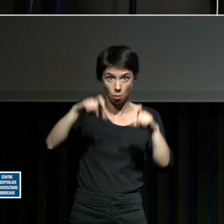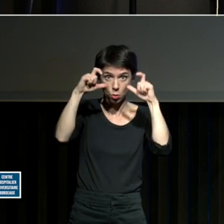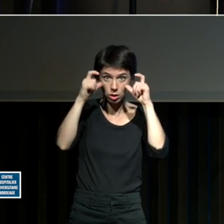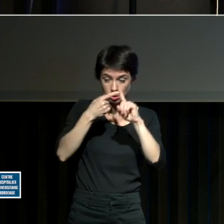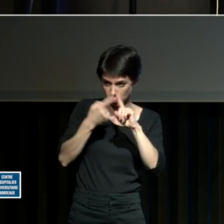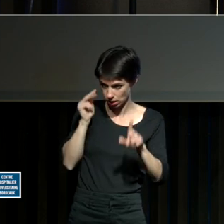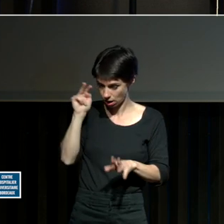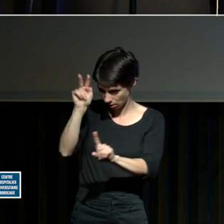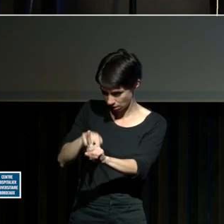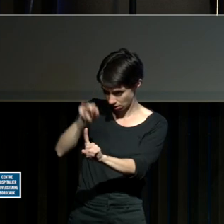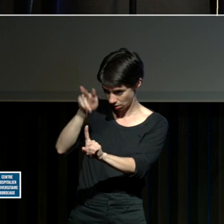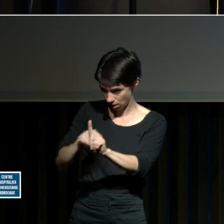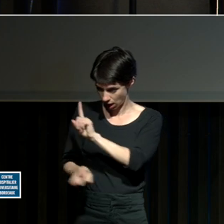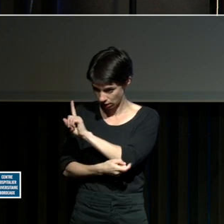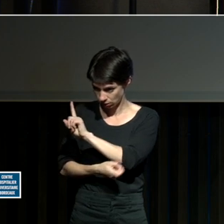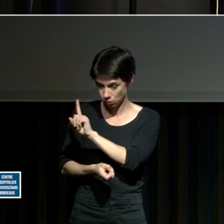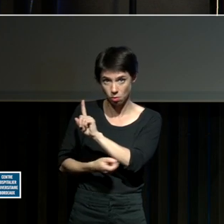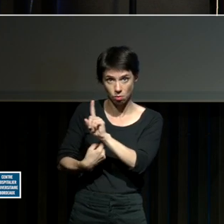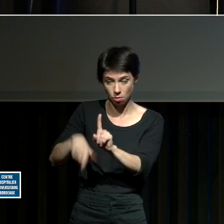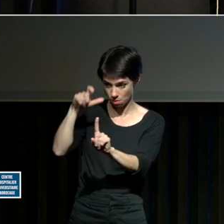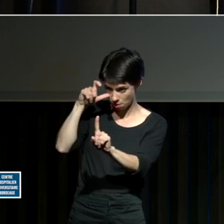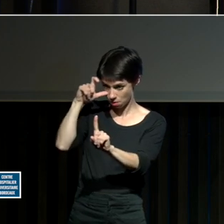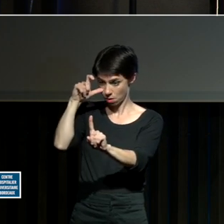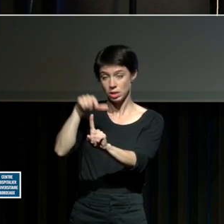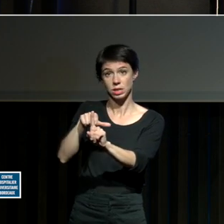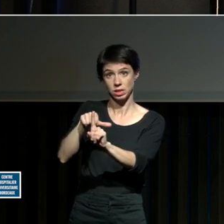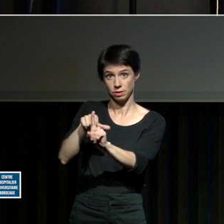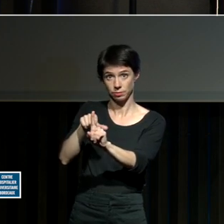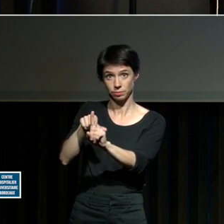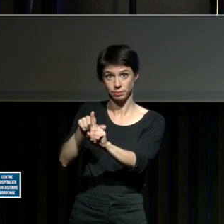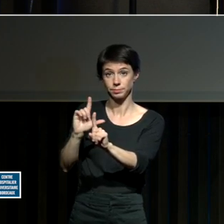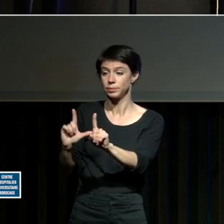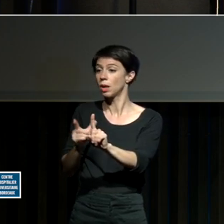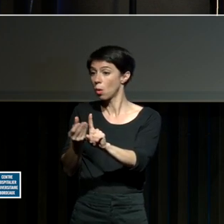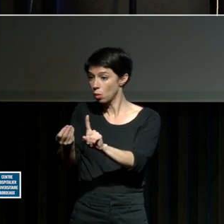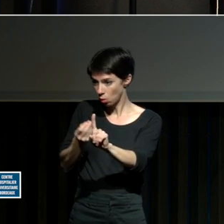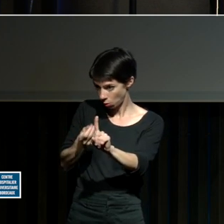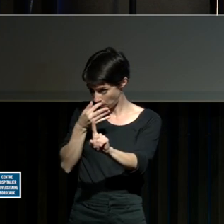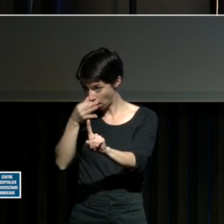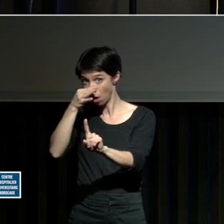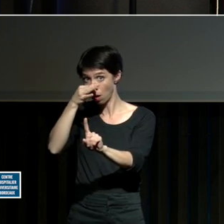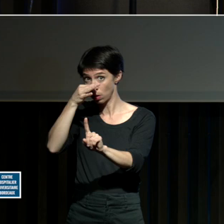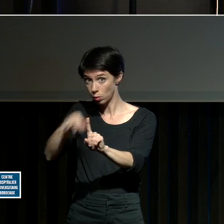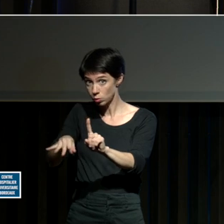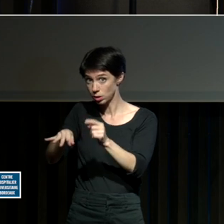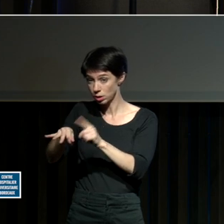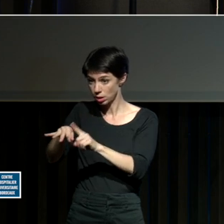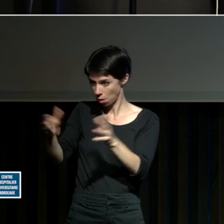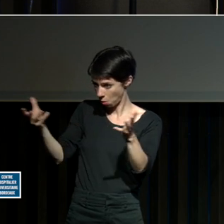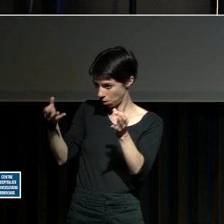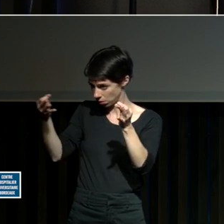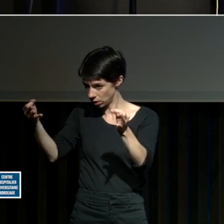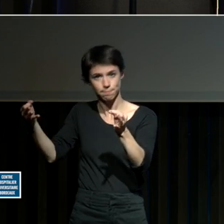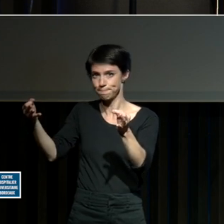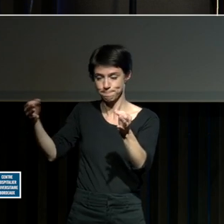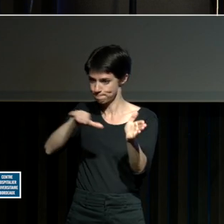s'intéresser aux aspects toxiques de l'objet de l'addiction, mais c'est plutôt aborder la question des usages et des